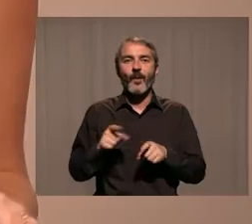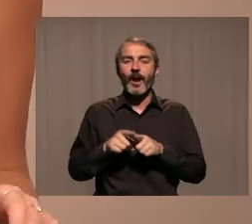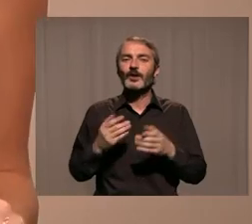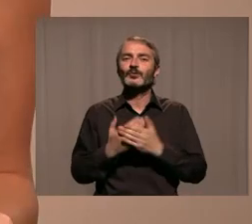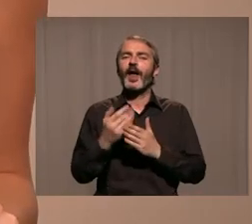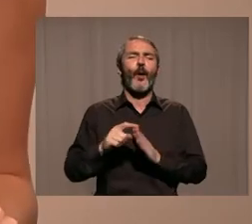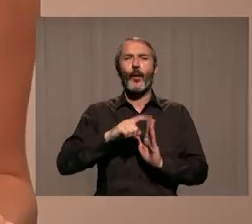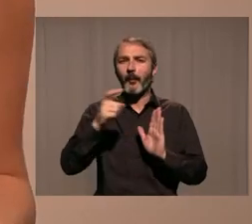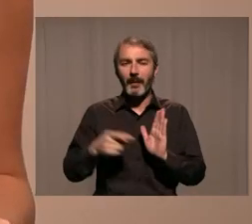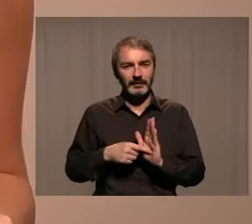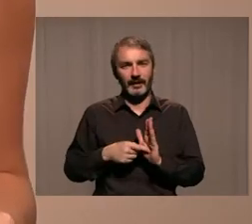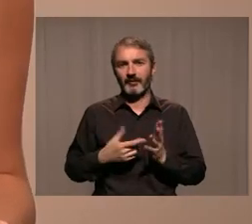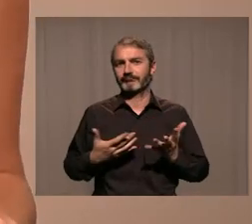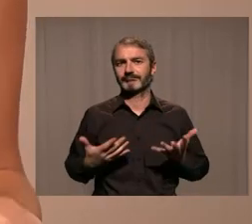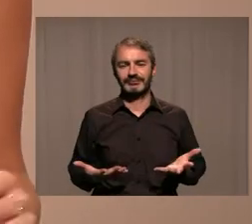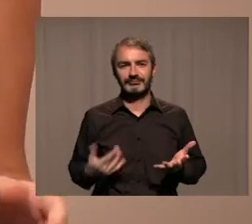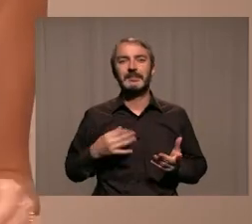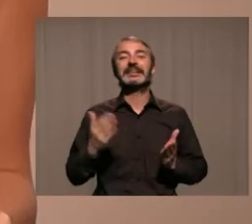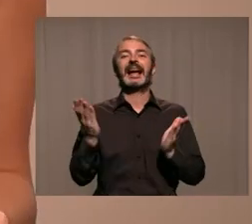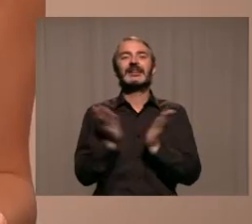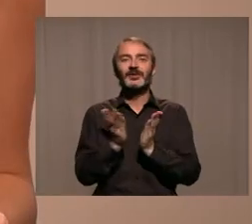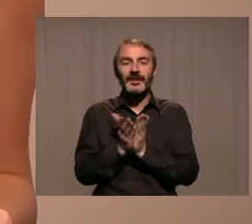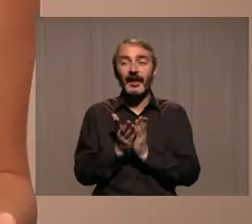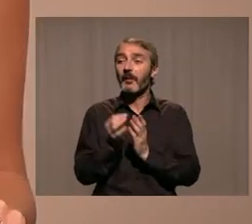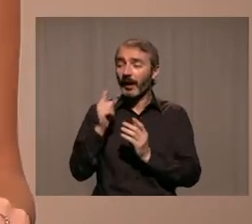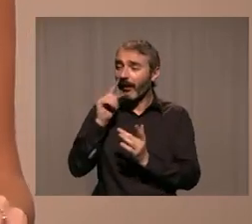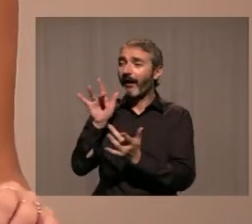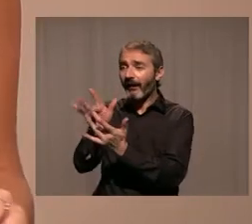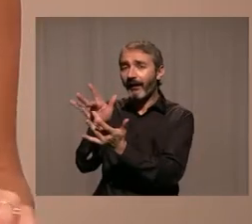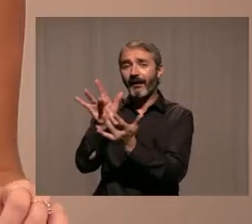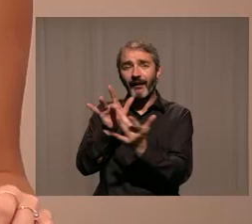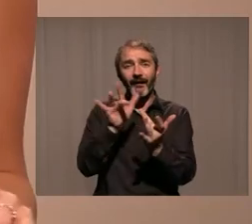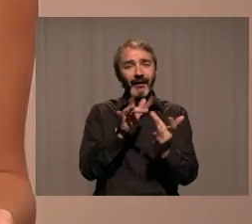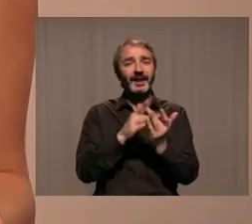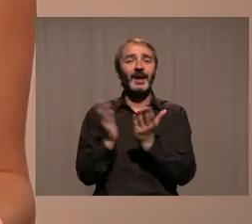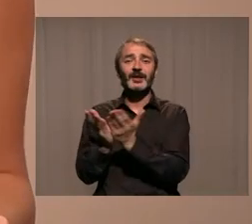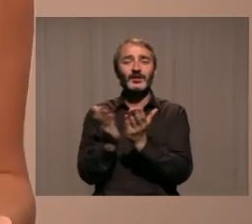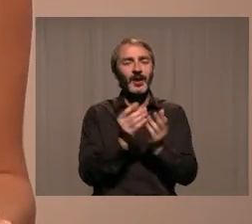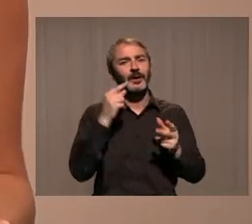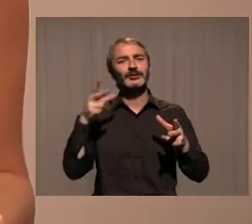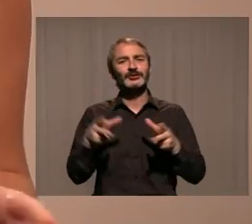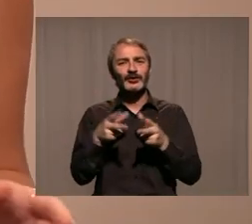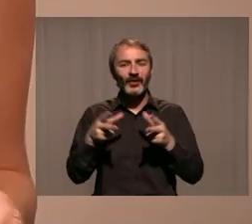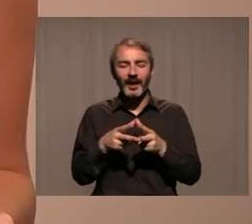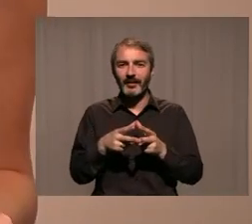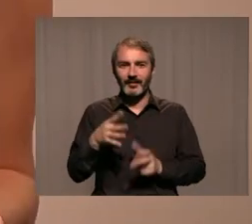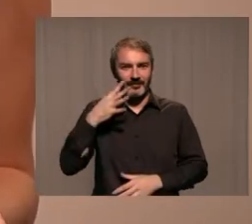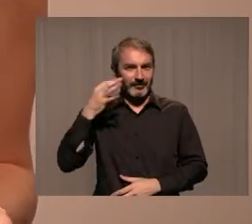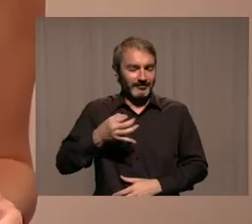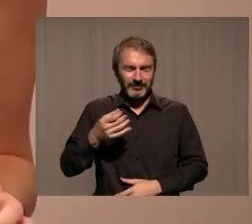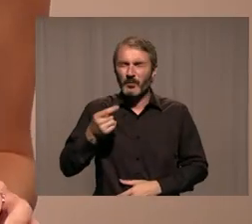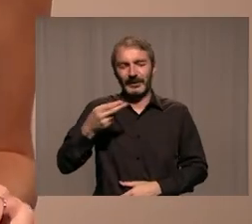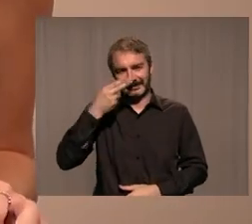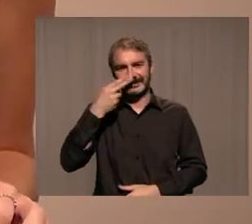i és una altra cosa. I estudiar realment, vas fent amistats, vas fent coses, vas socialitzant i realment és una època molt